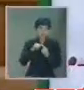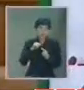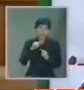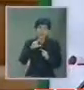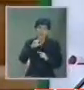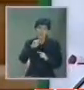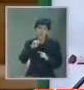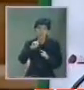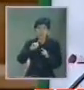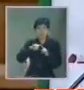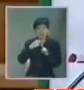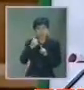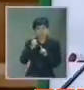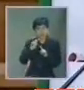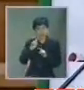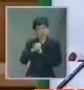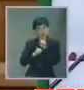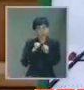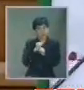ธันวาคม